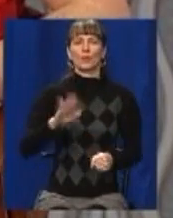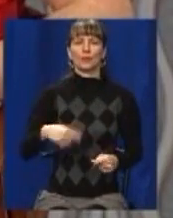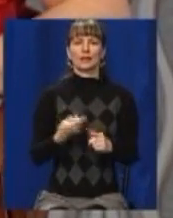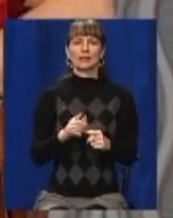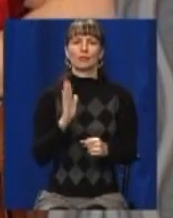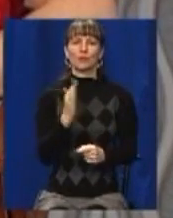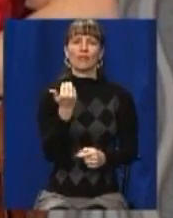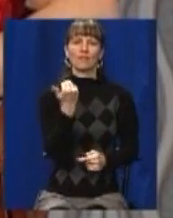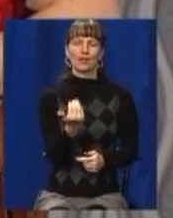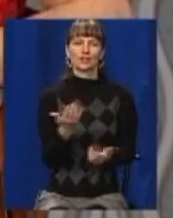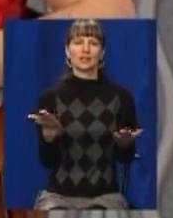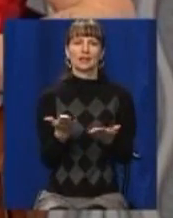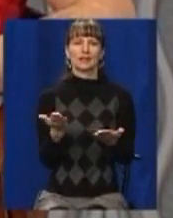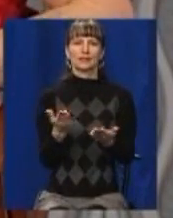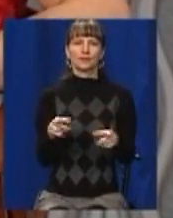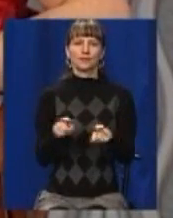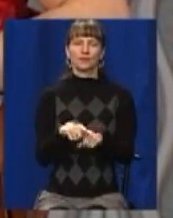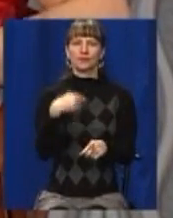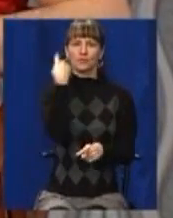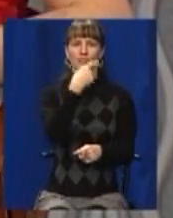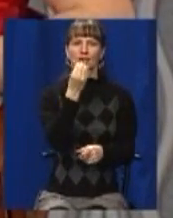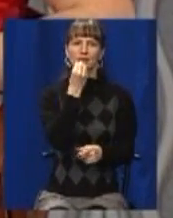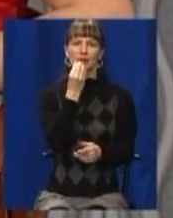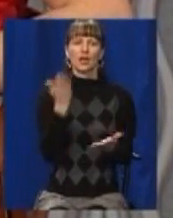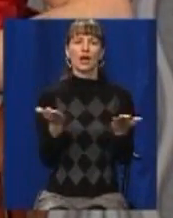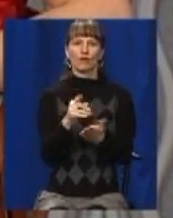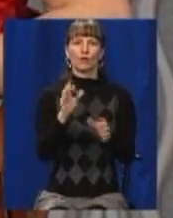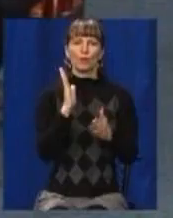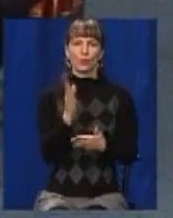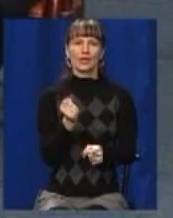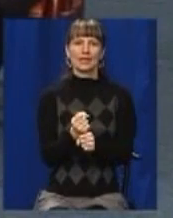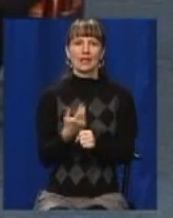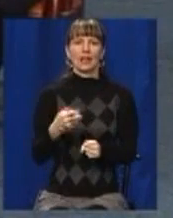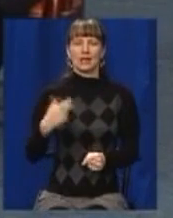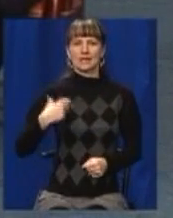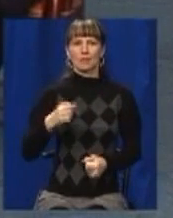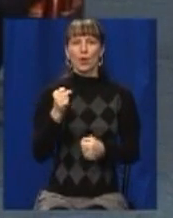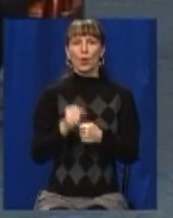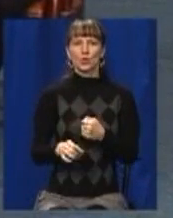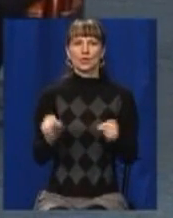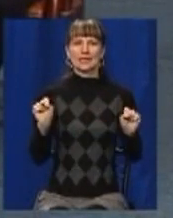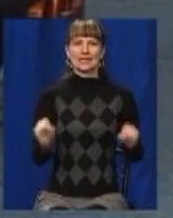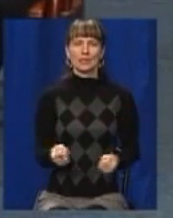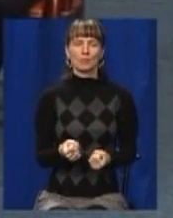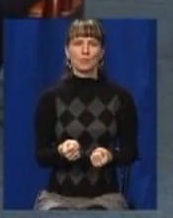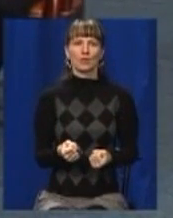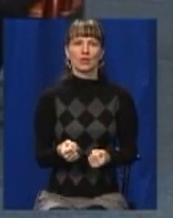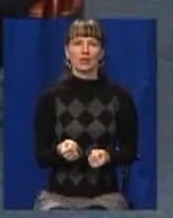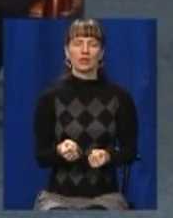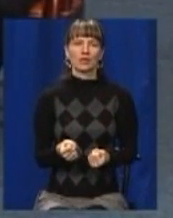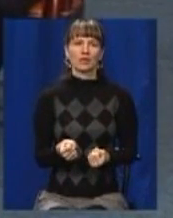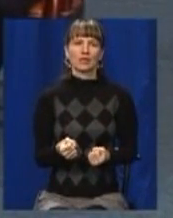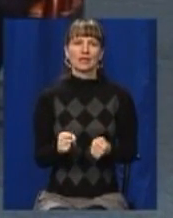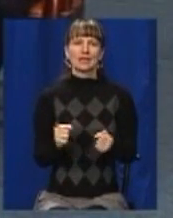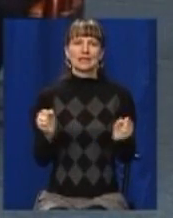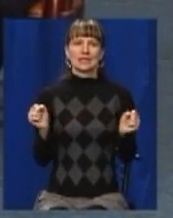це ваша якась така, знаєте, от персональна страва, яку ви будете робити для себе кожної зими. Можна, ну, а просто назвати